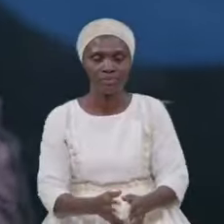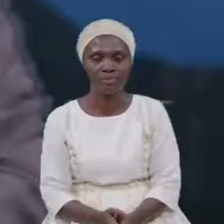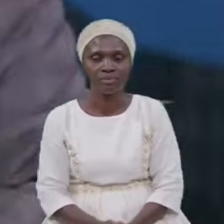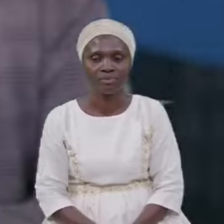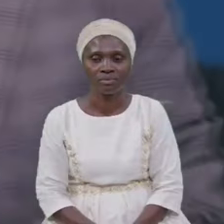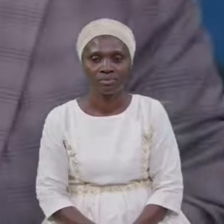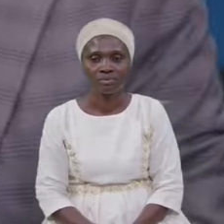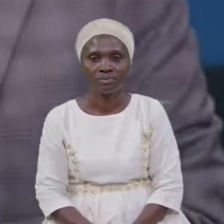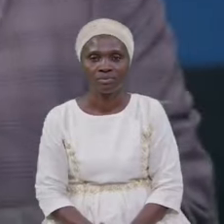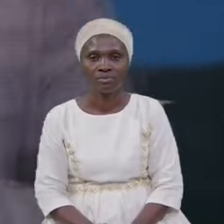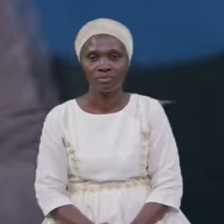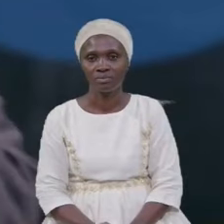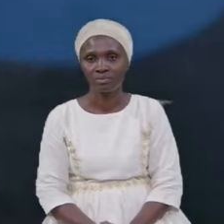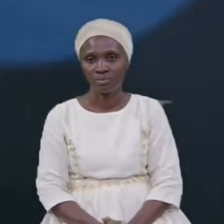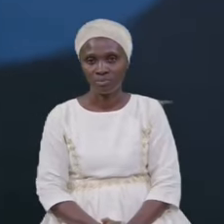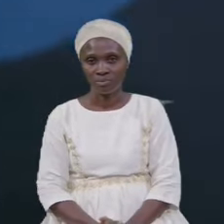Vous aurez